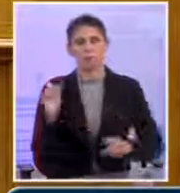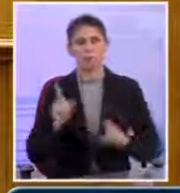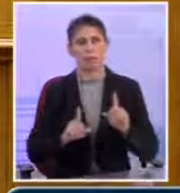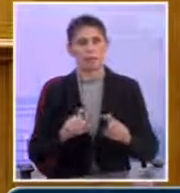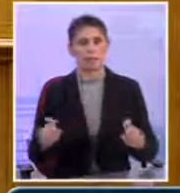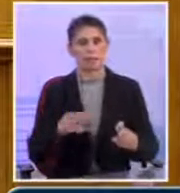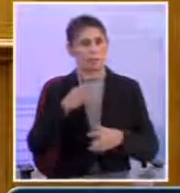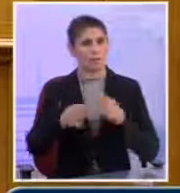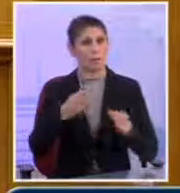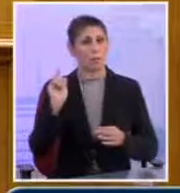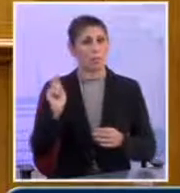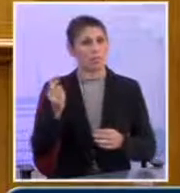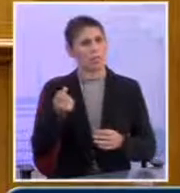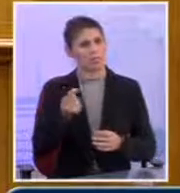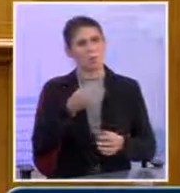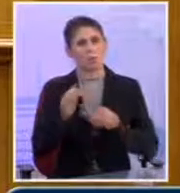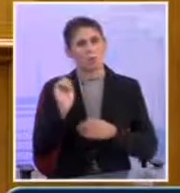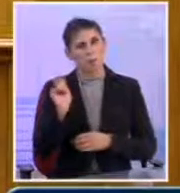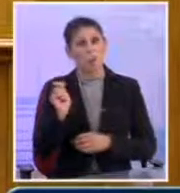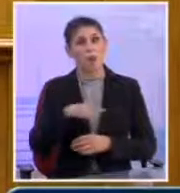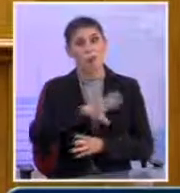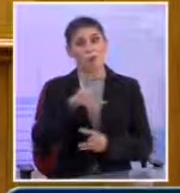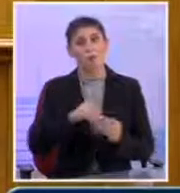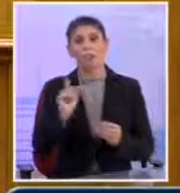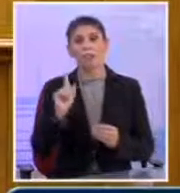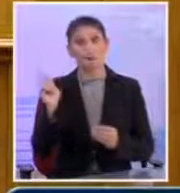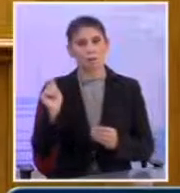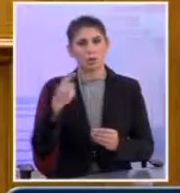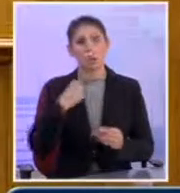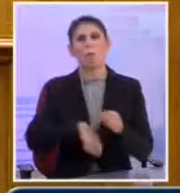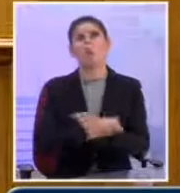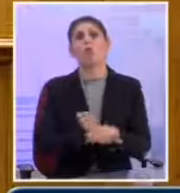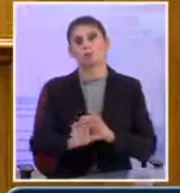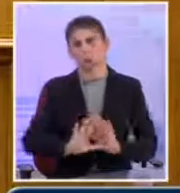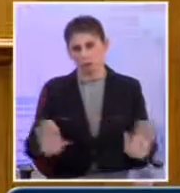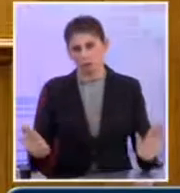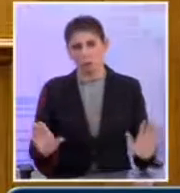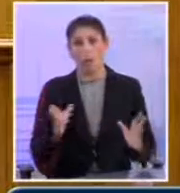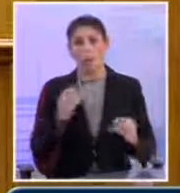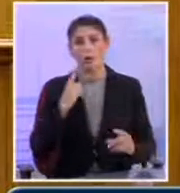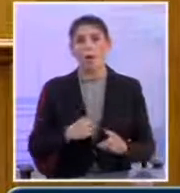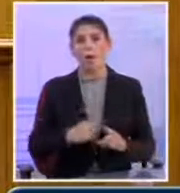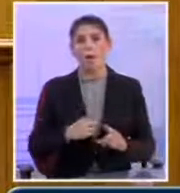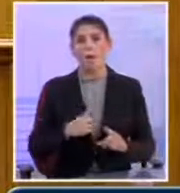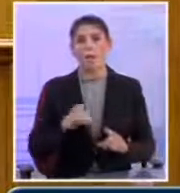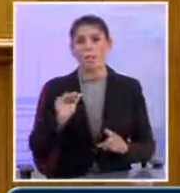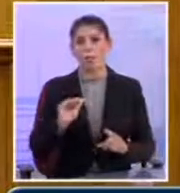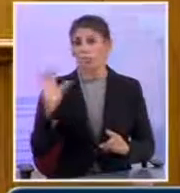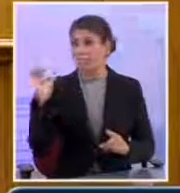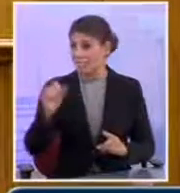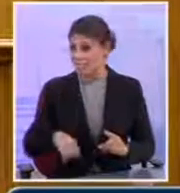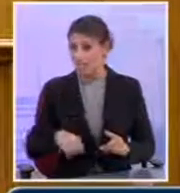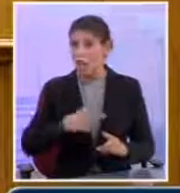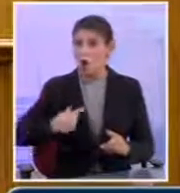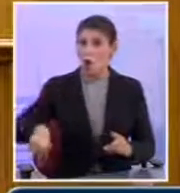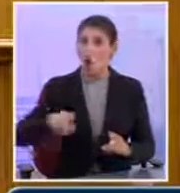πολιτικά. Λίγο πολιτικά, γιατί όλα αυτά δεν είναι πολιτικά. Όλα αυτά είναι ποδοσφαιρικά. Πάρα πολύ απλή ερώτηση. Ναι, όλοι